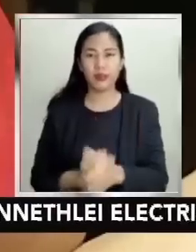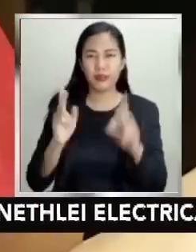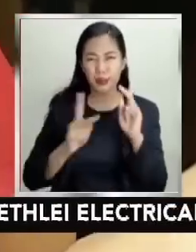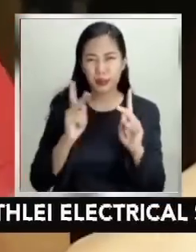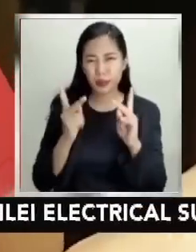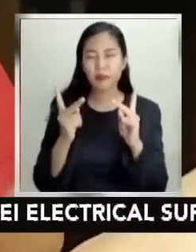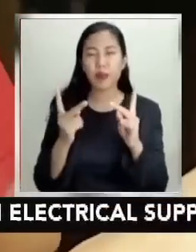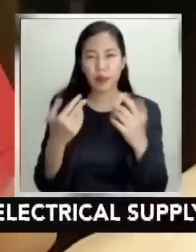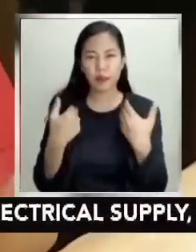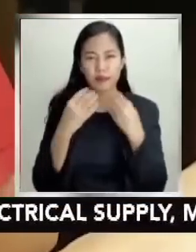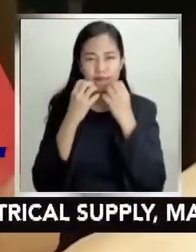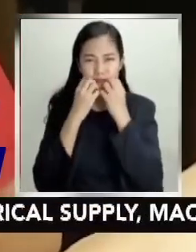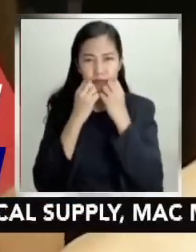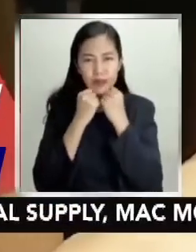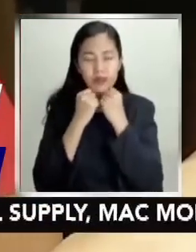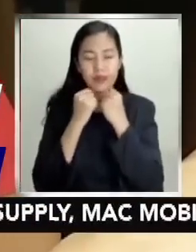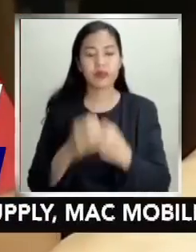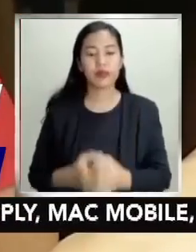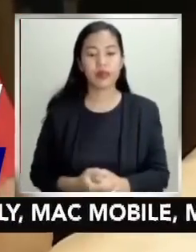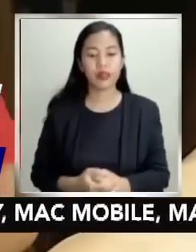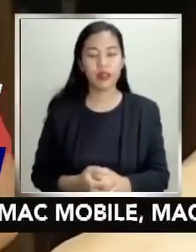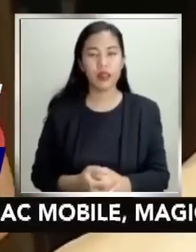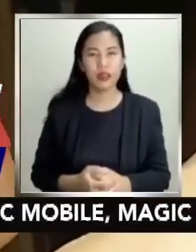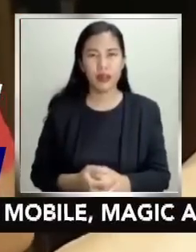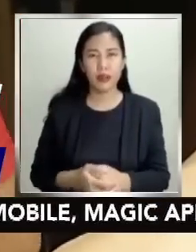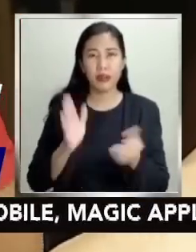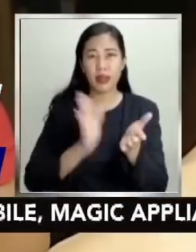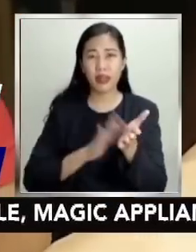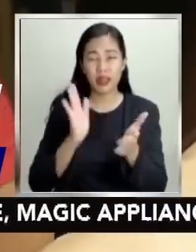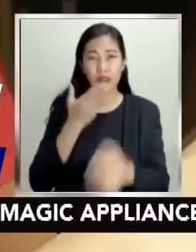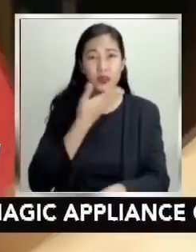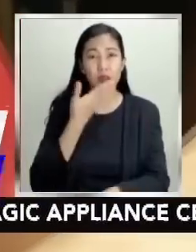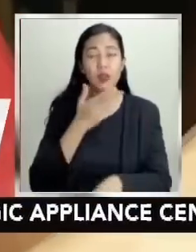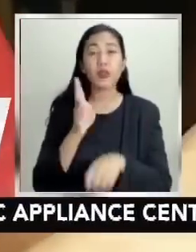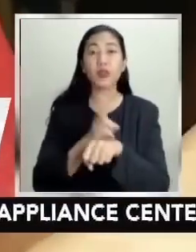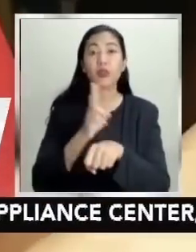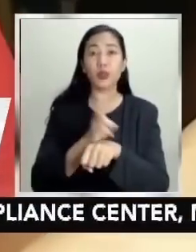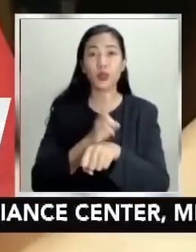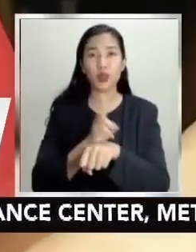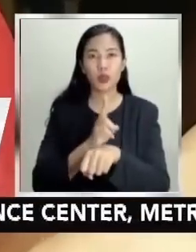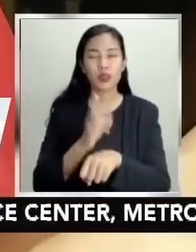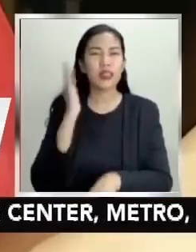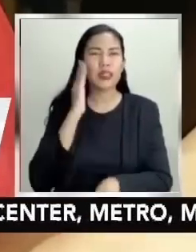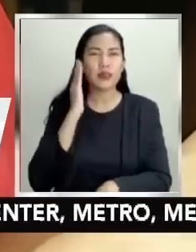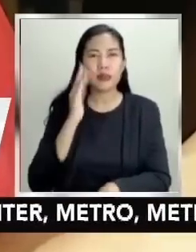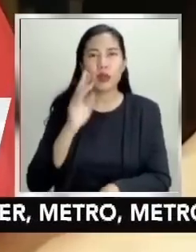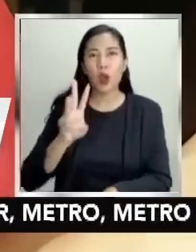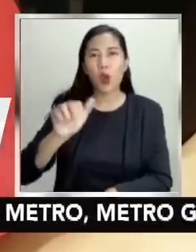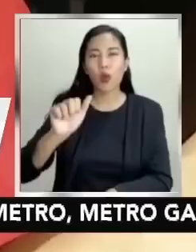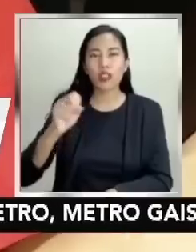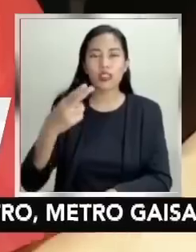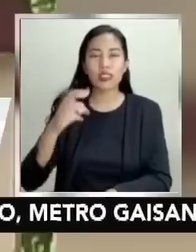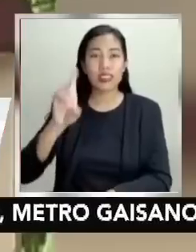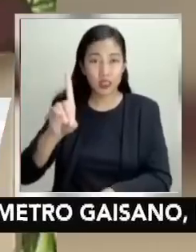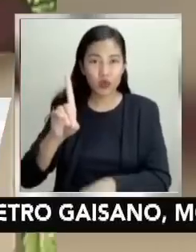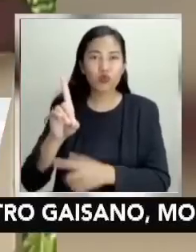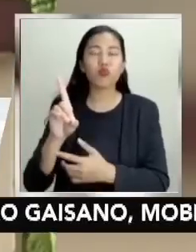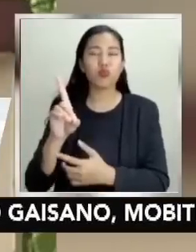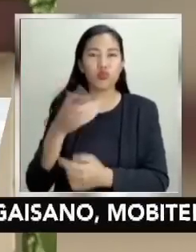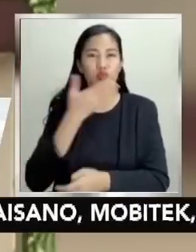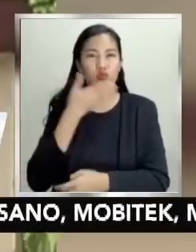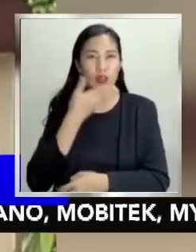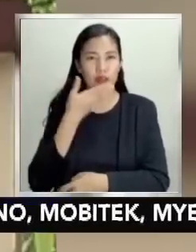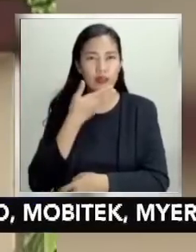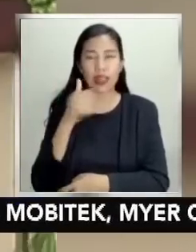po ang presyo ng asukal, kaya po ang ginagamit po namin is wash sugar. Mga nasa 10 pesos po ang difference po.